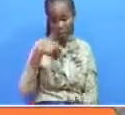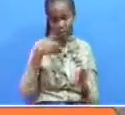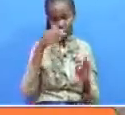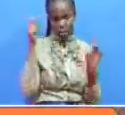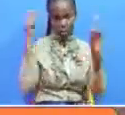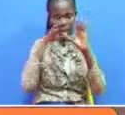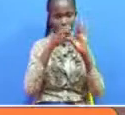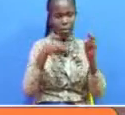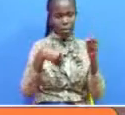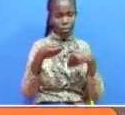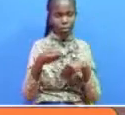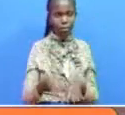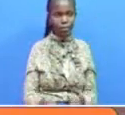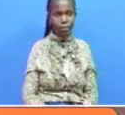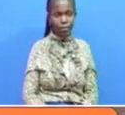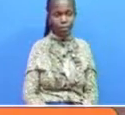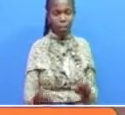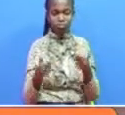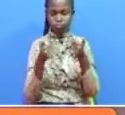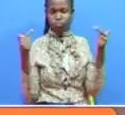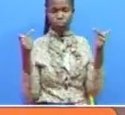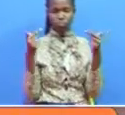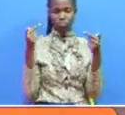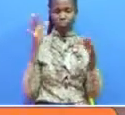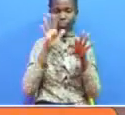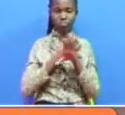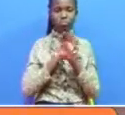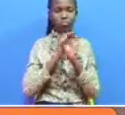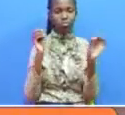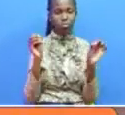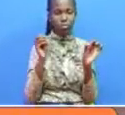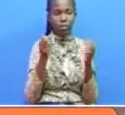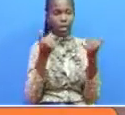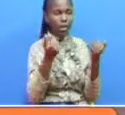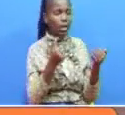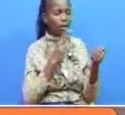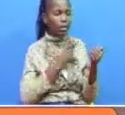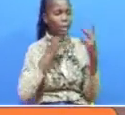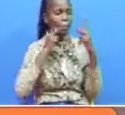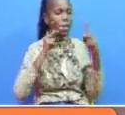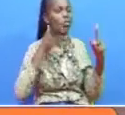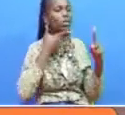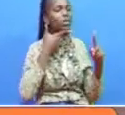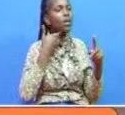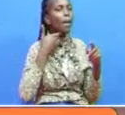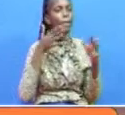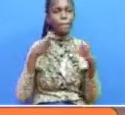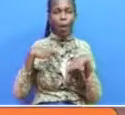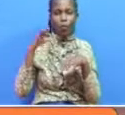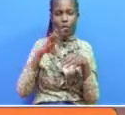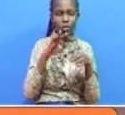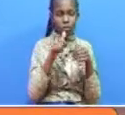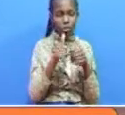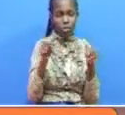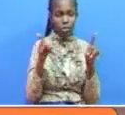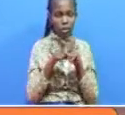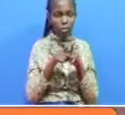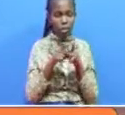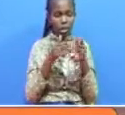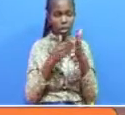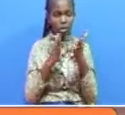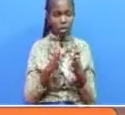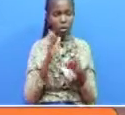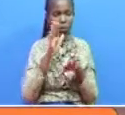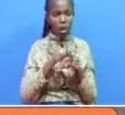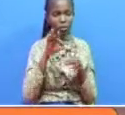Okam. Chiu seo kuingia ni siya ndo saa isi ya campaign. Oyu tenda mugo. Kana ando makone kula ne sana maisha kwa atongo ya